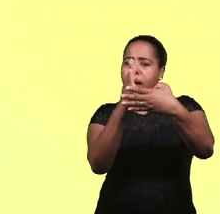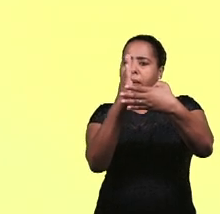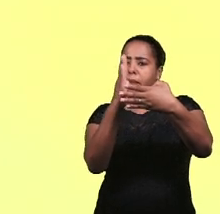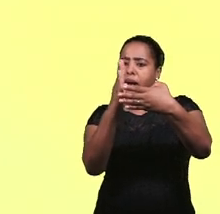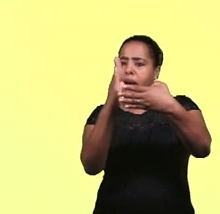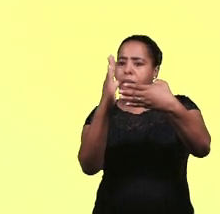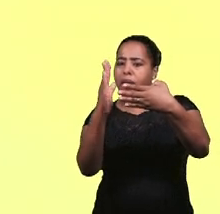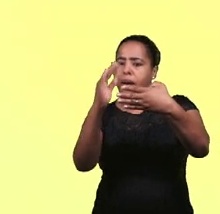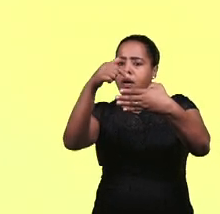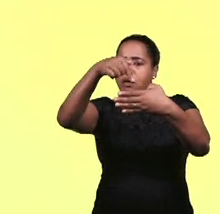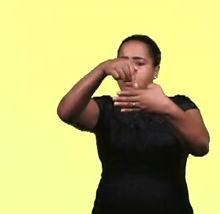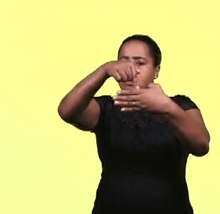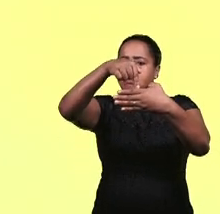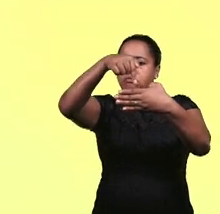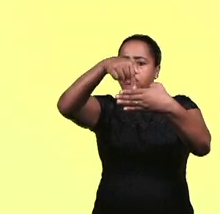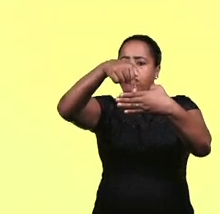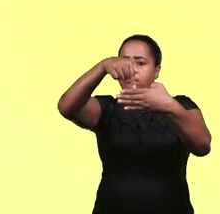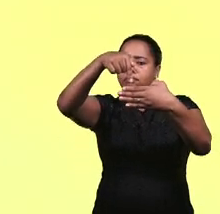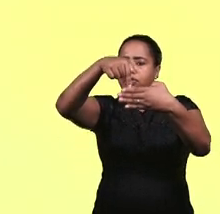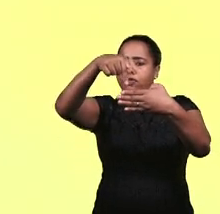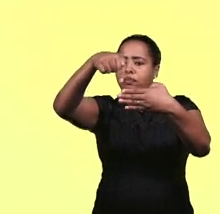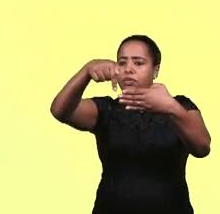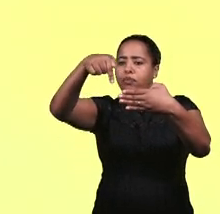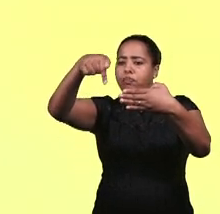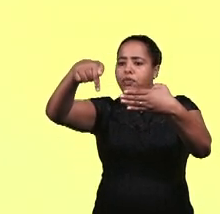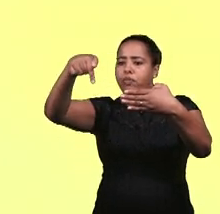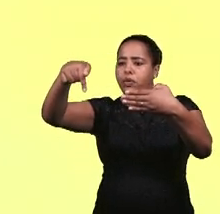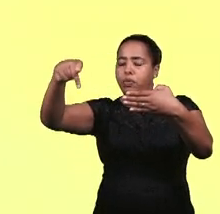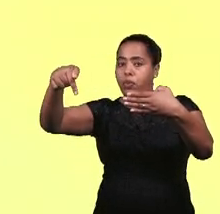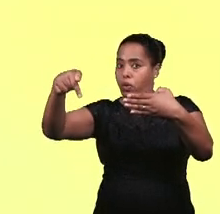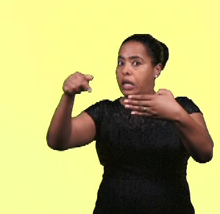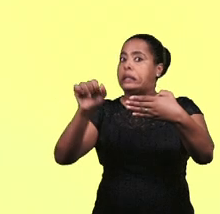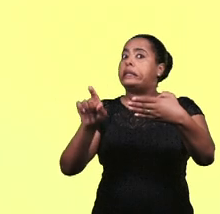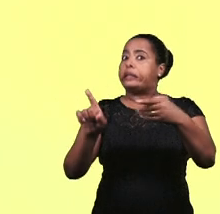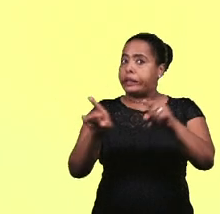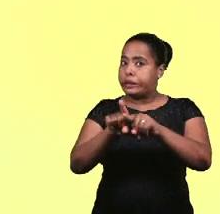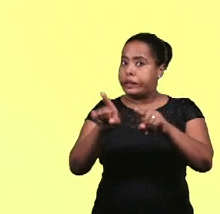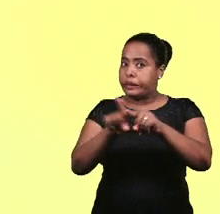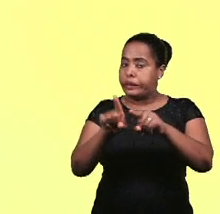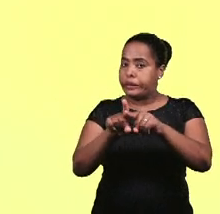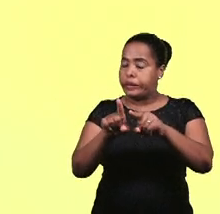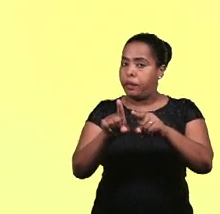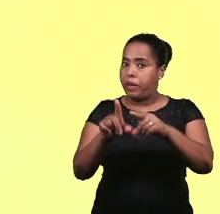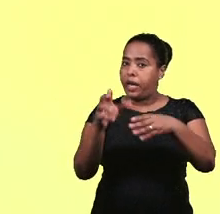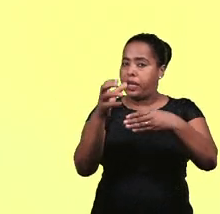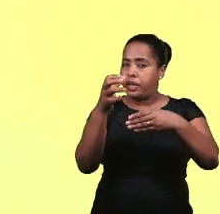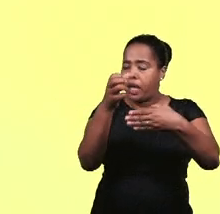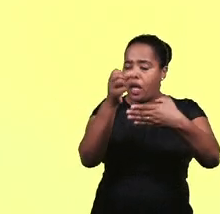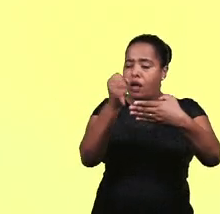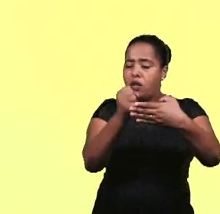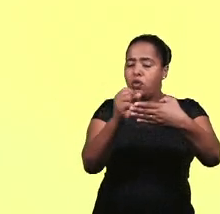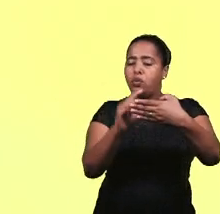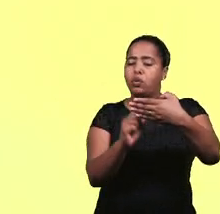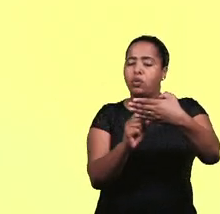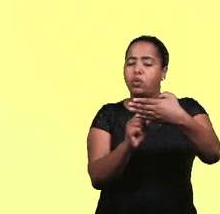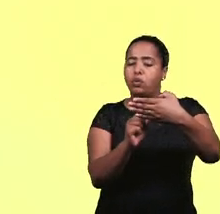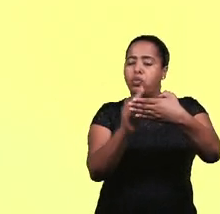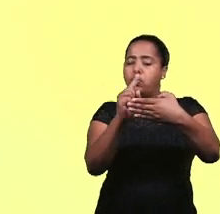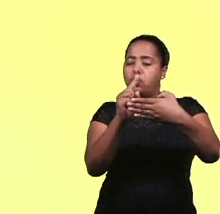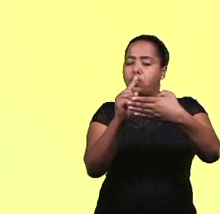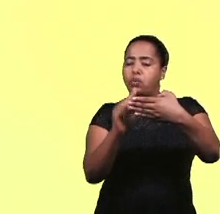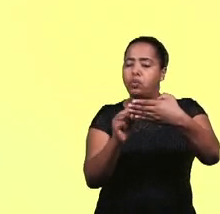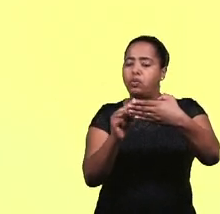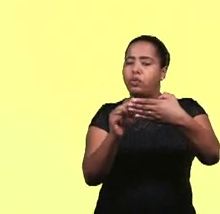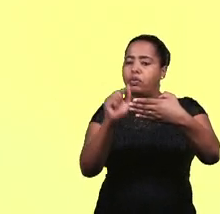de division. Nous avons aussi les notes qui sont la hauteur et la position exacte